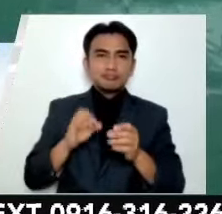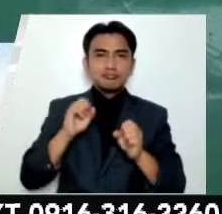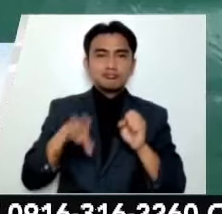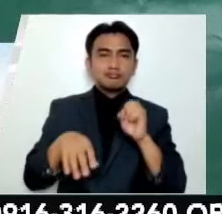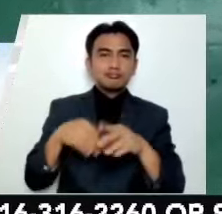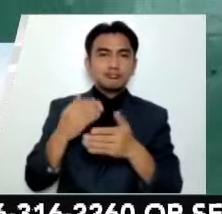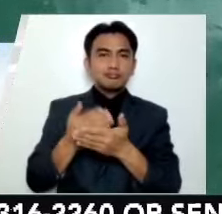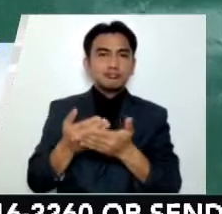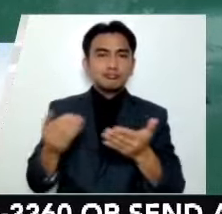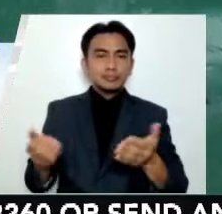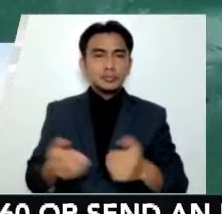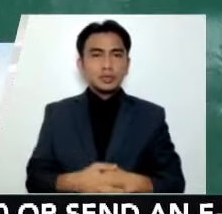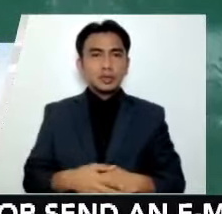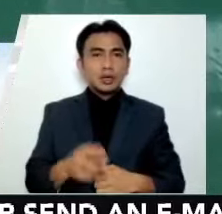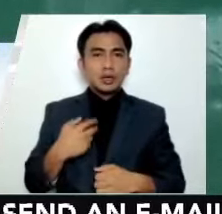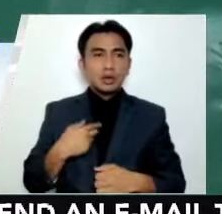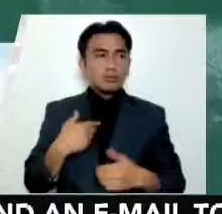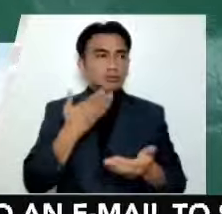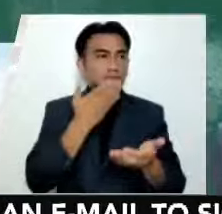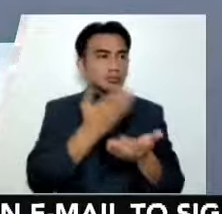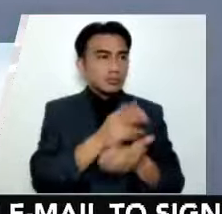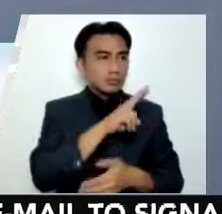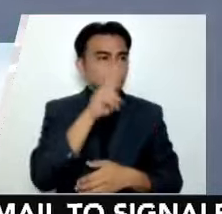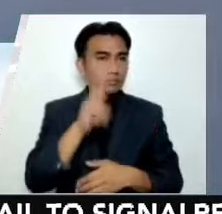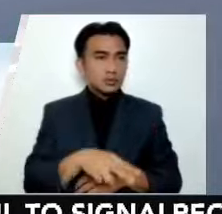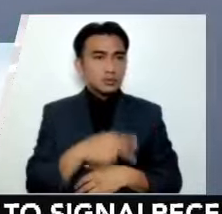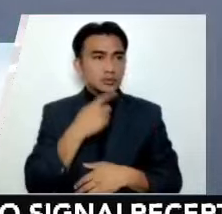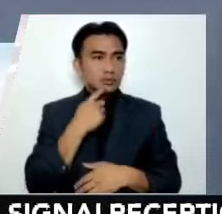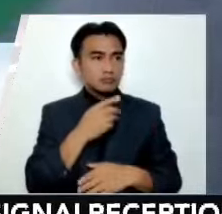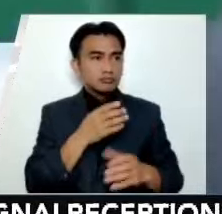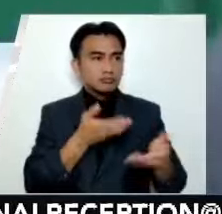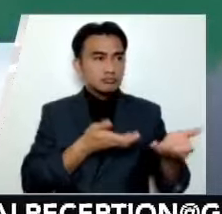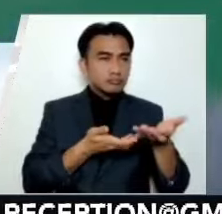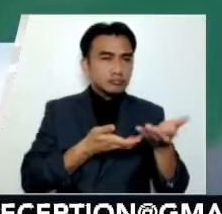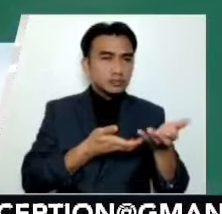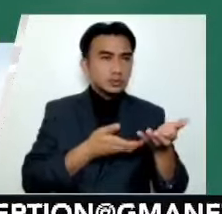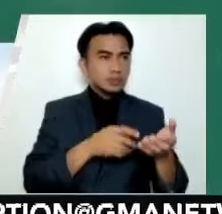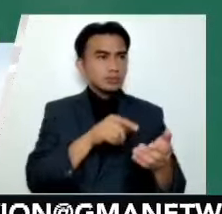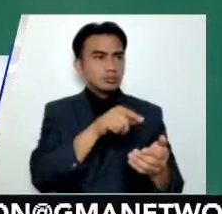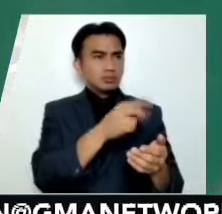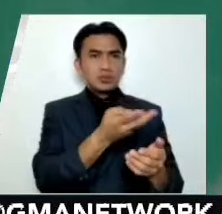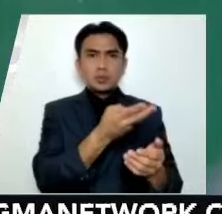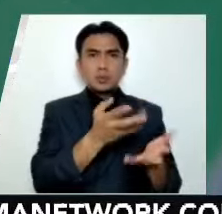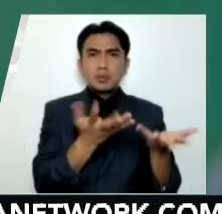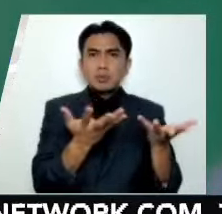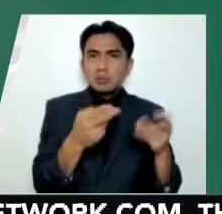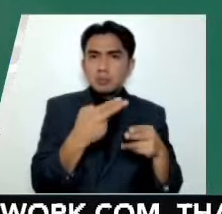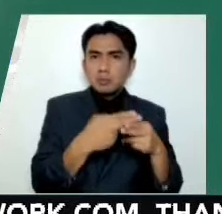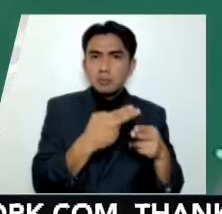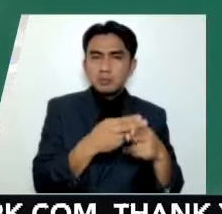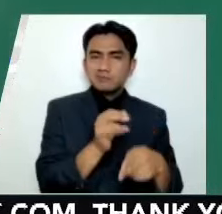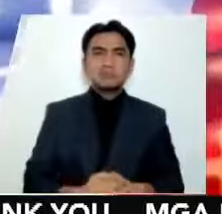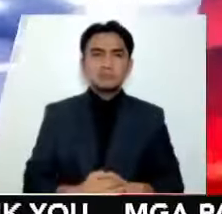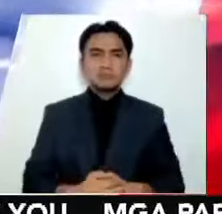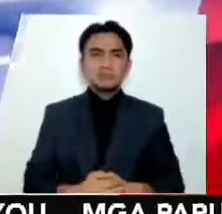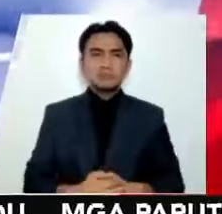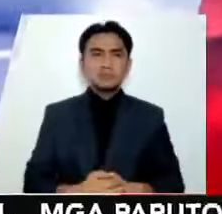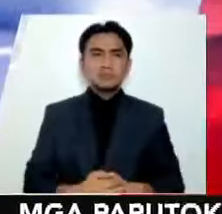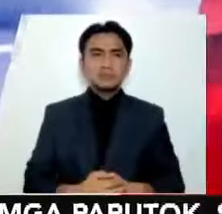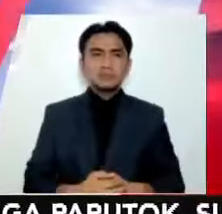Valenzuela, sinabi ng mga nakausap ng GMA Integrated News na walang ganoong pangalan sa lugar.